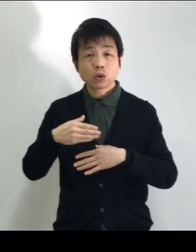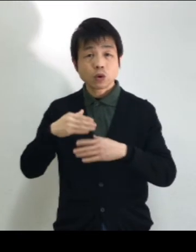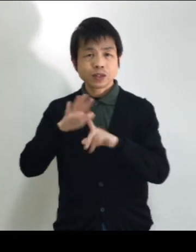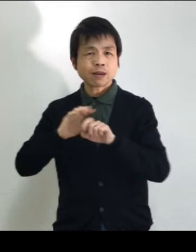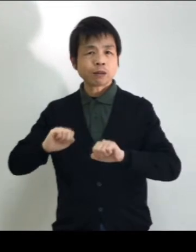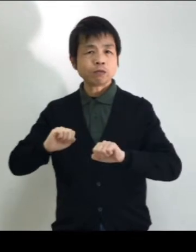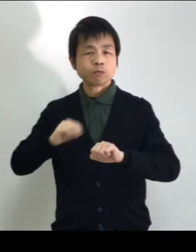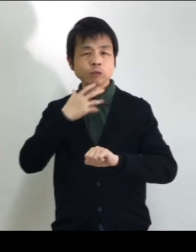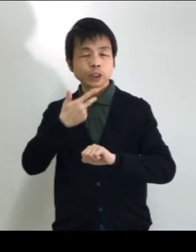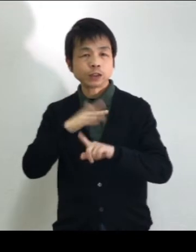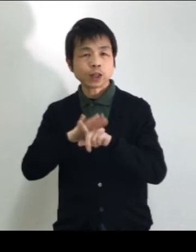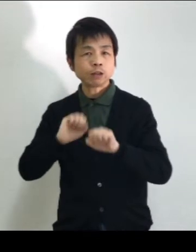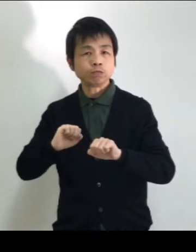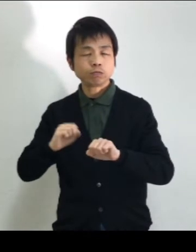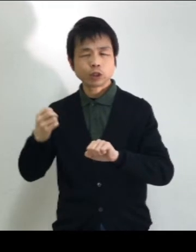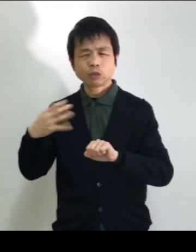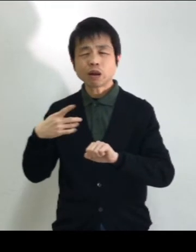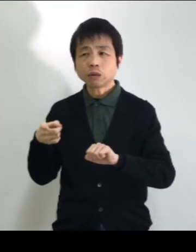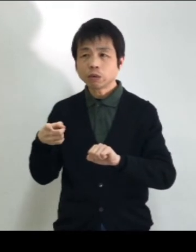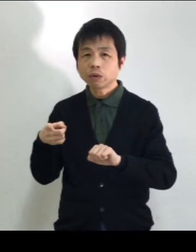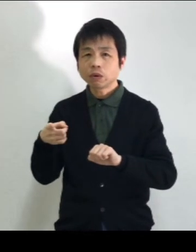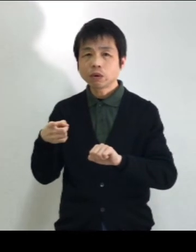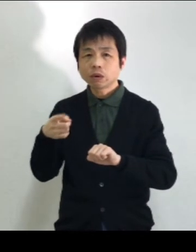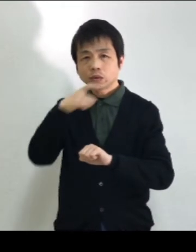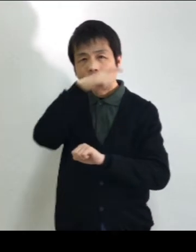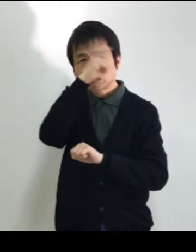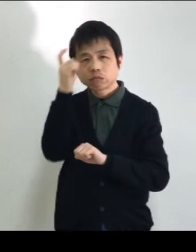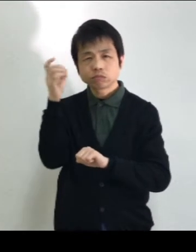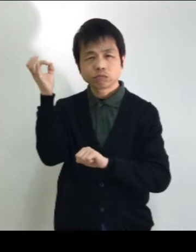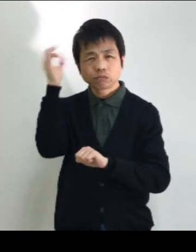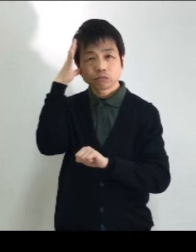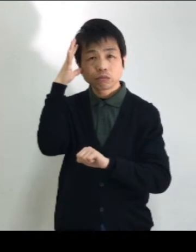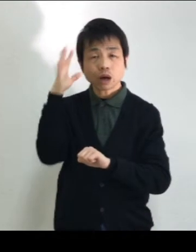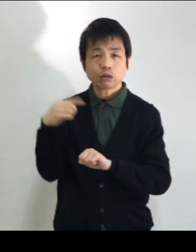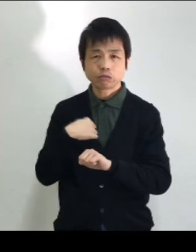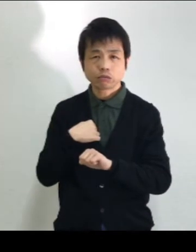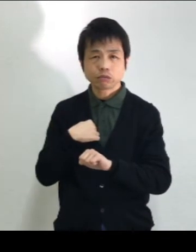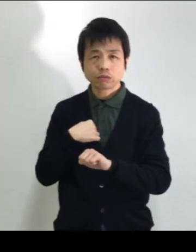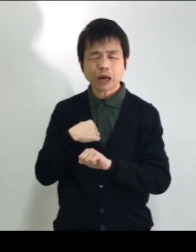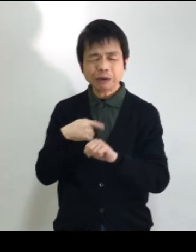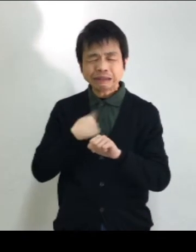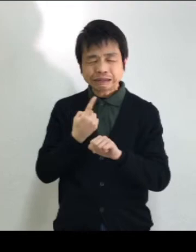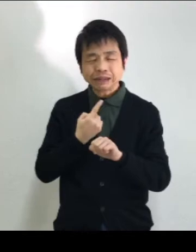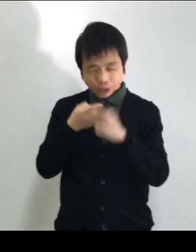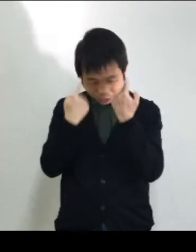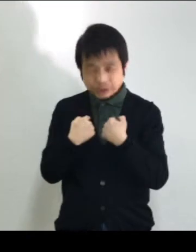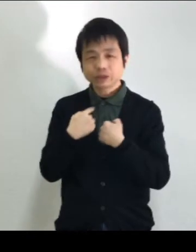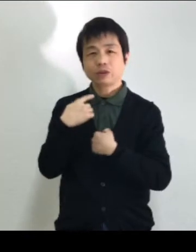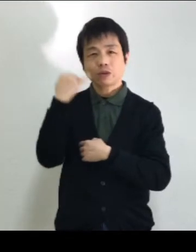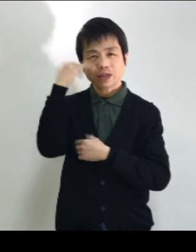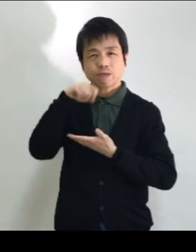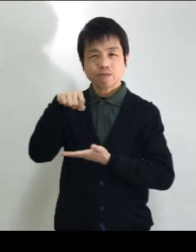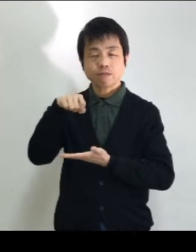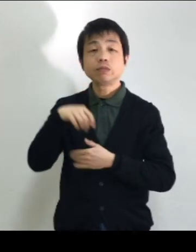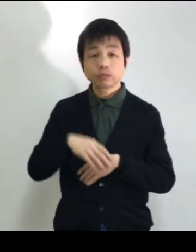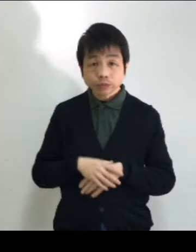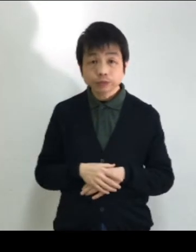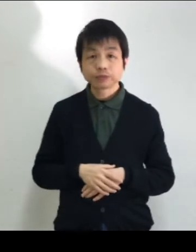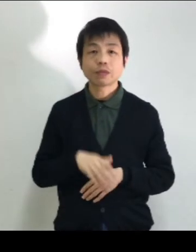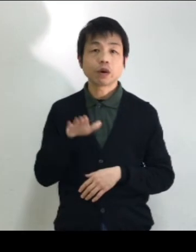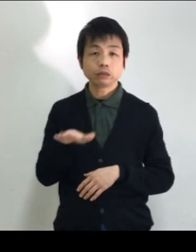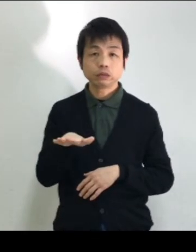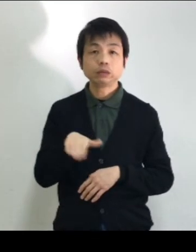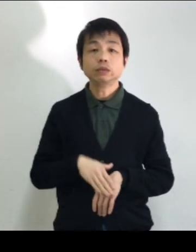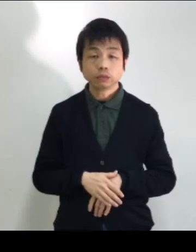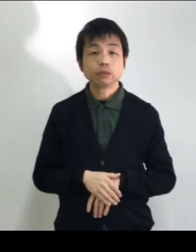われてしまっても、えってなっちゃうところが、これは私の意見であるっていう